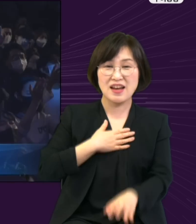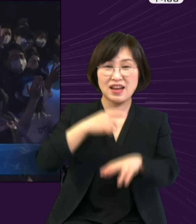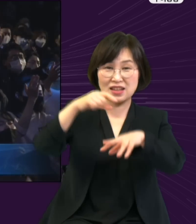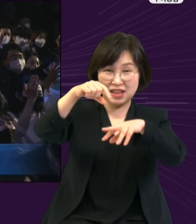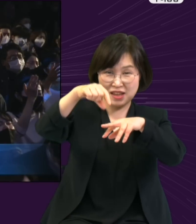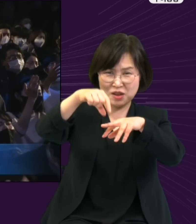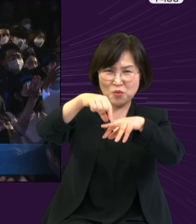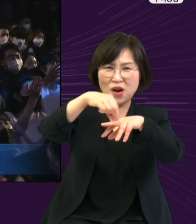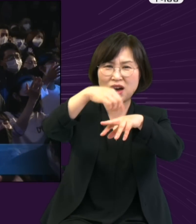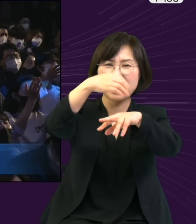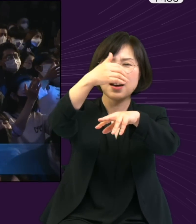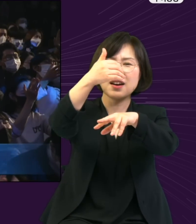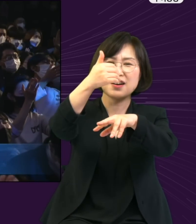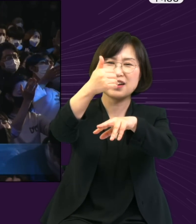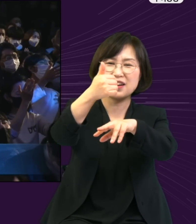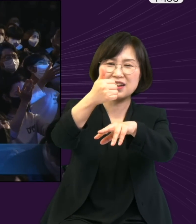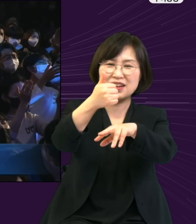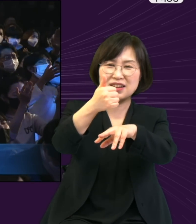나의 왕